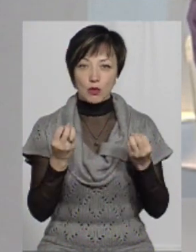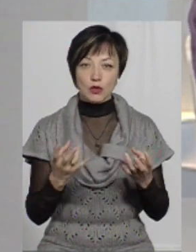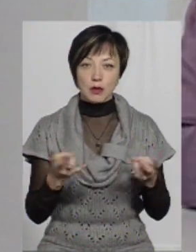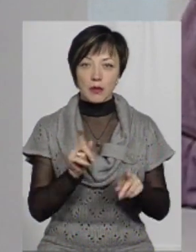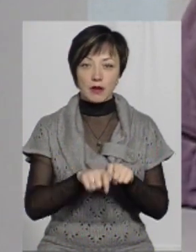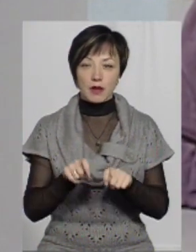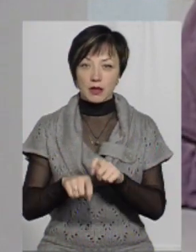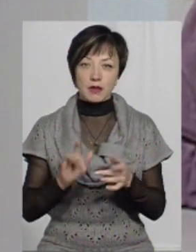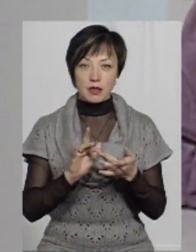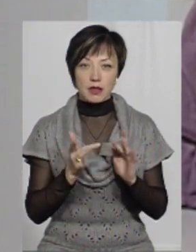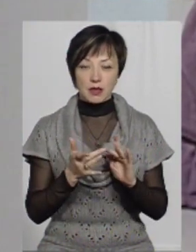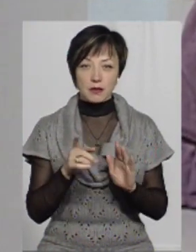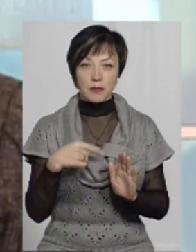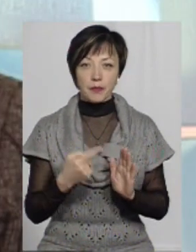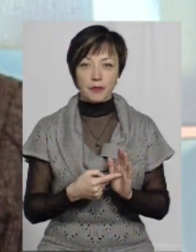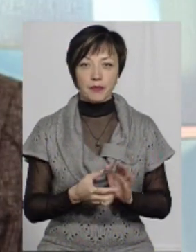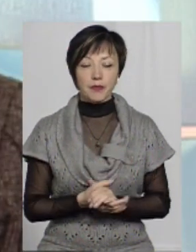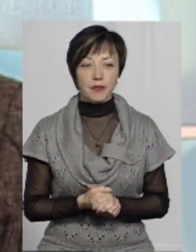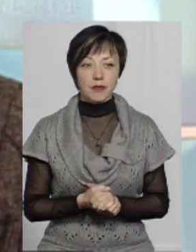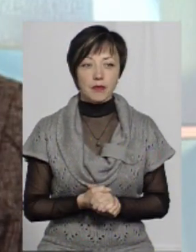просто треба перевіряти в інтернеті?